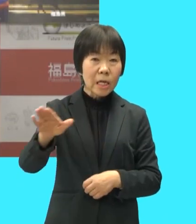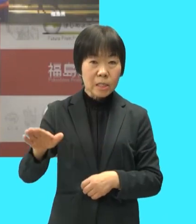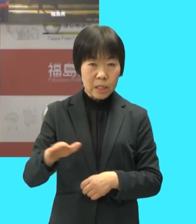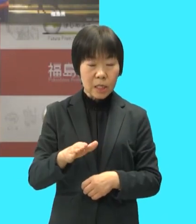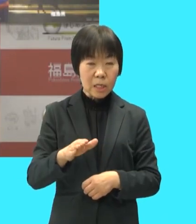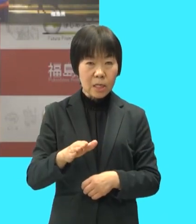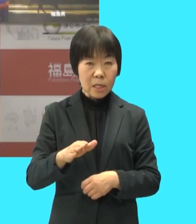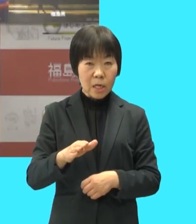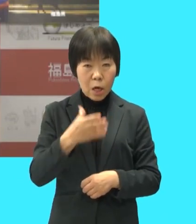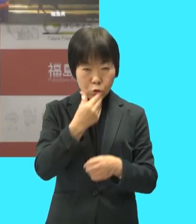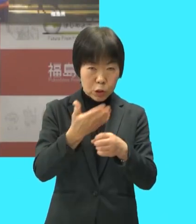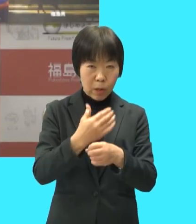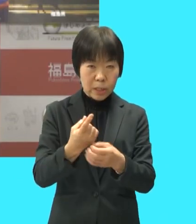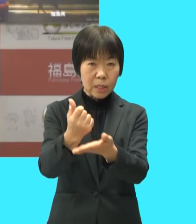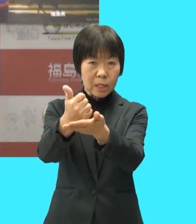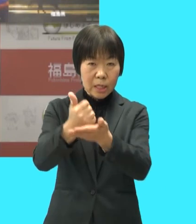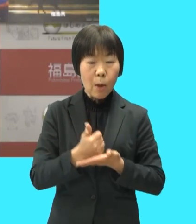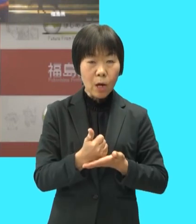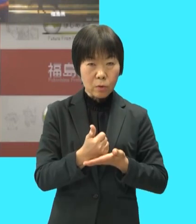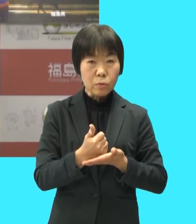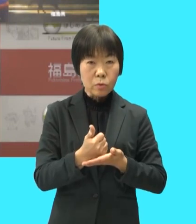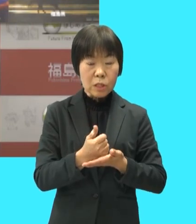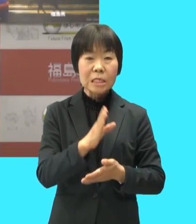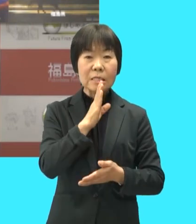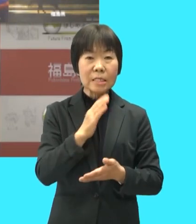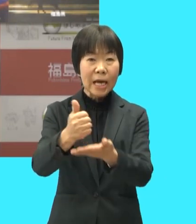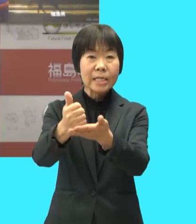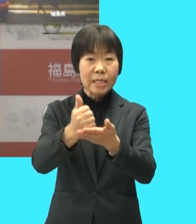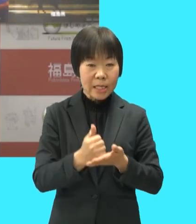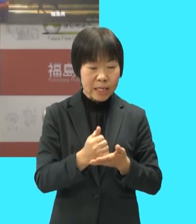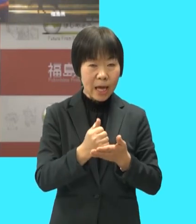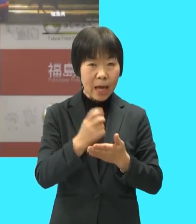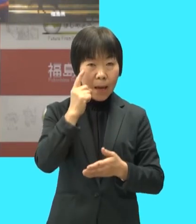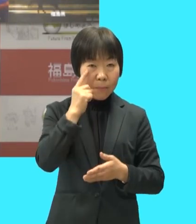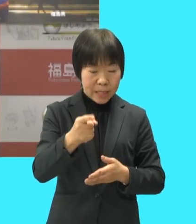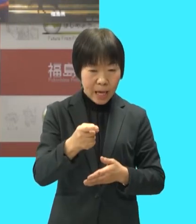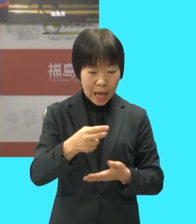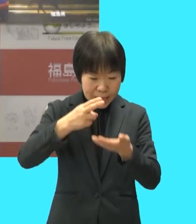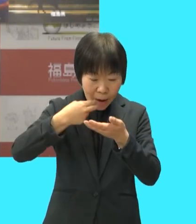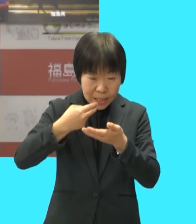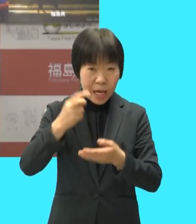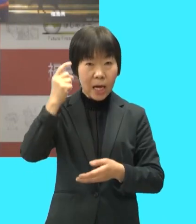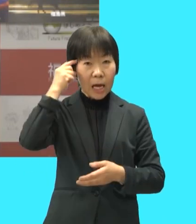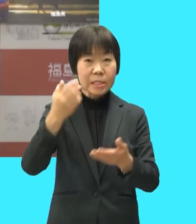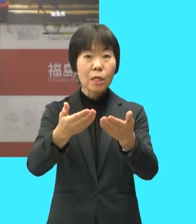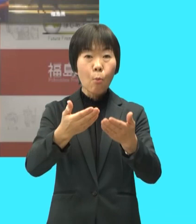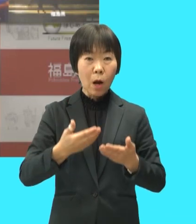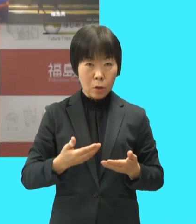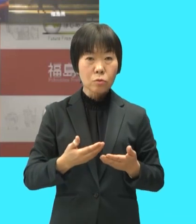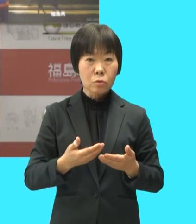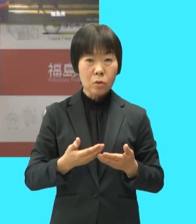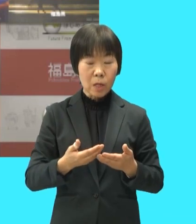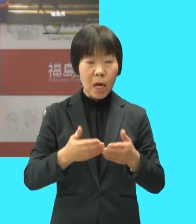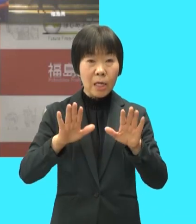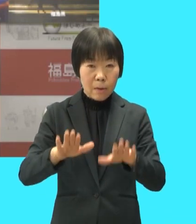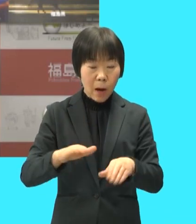島にぜひ来ていただく、で実際に来て見て食べて感じていただくことによって、今皆